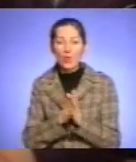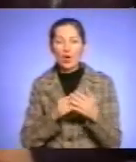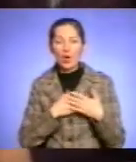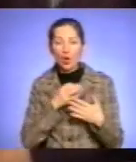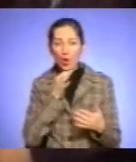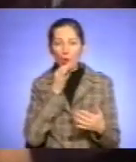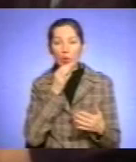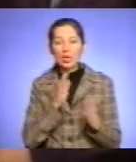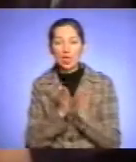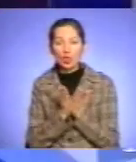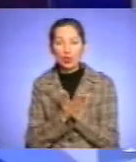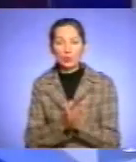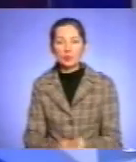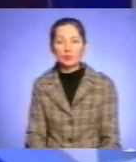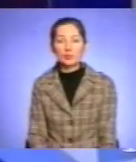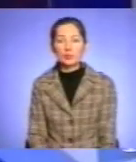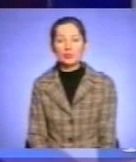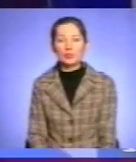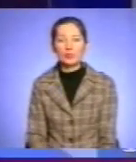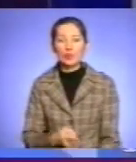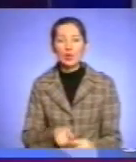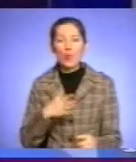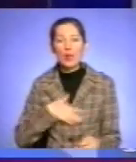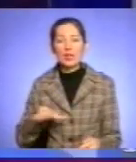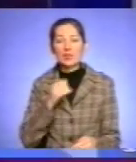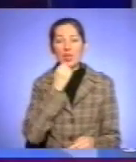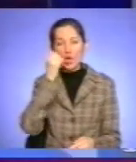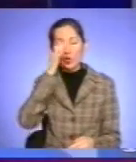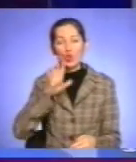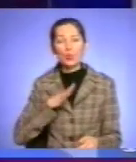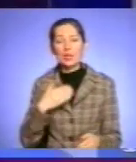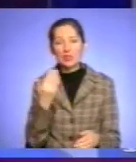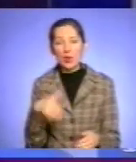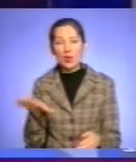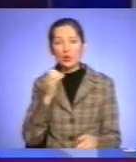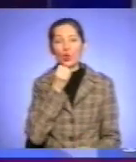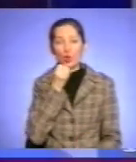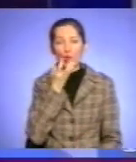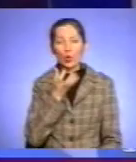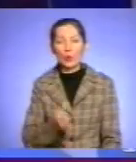На цьому у мене все. Дякую, що були з нами. На все добре.